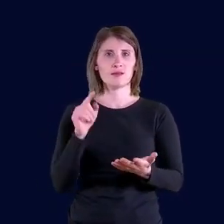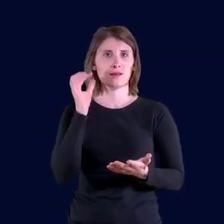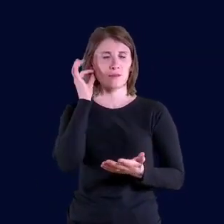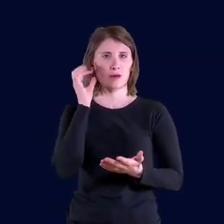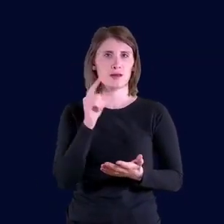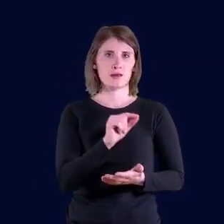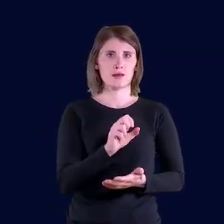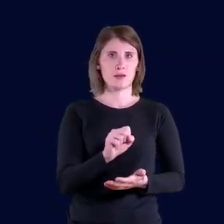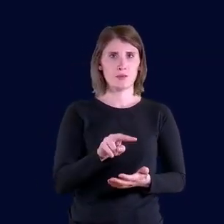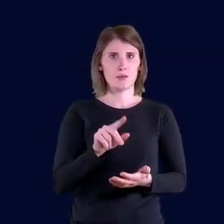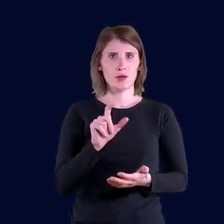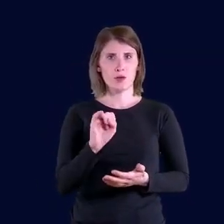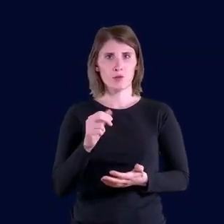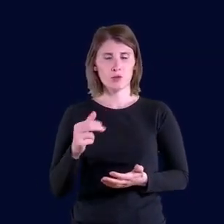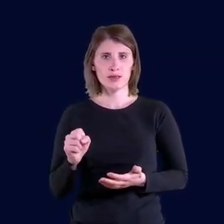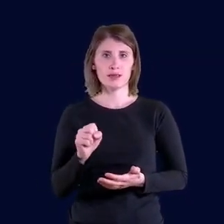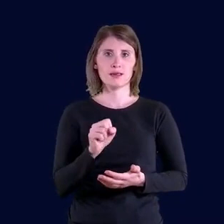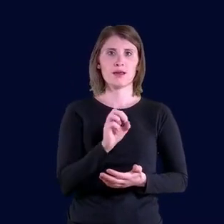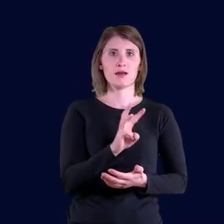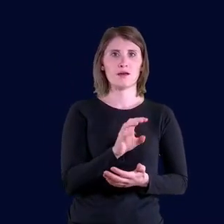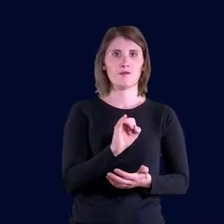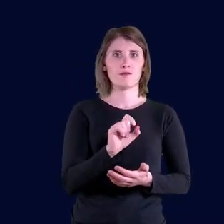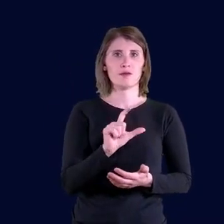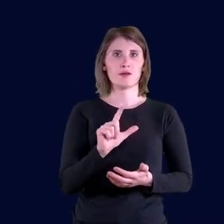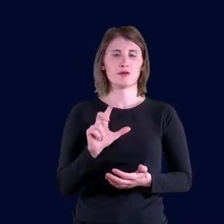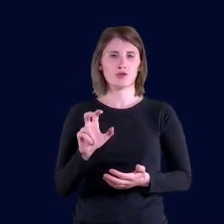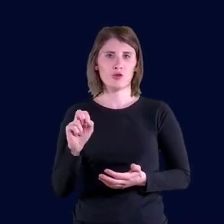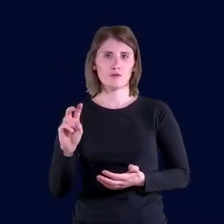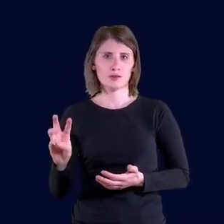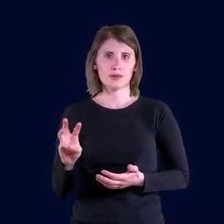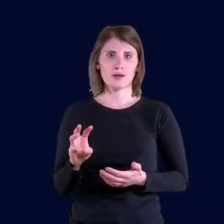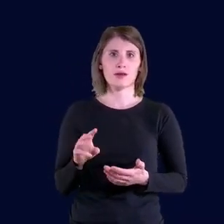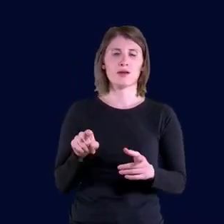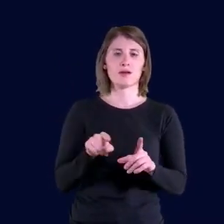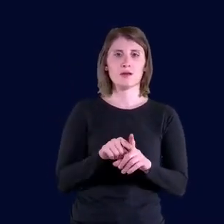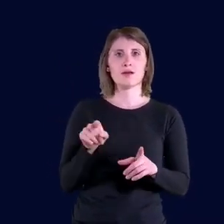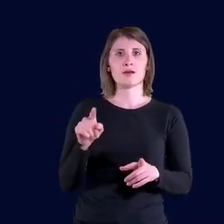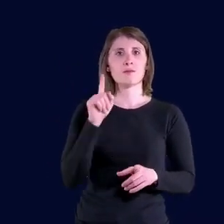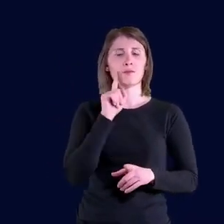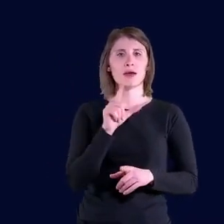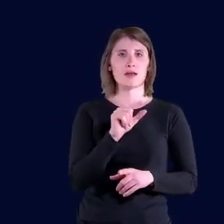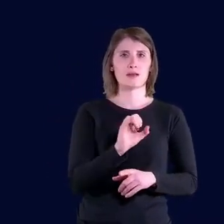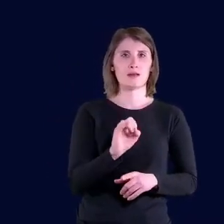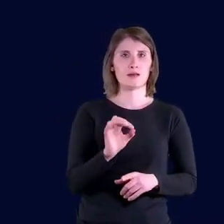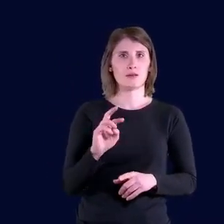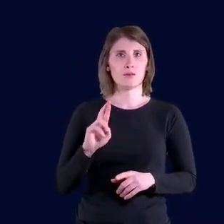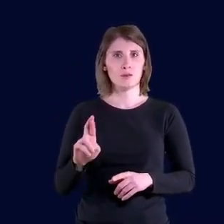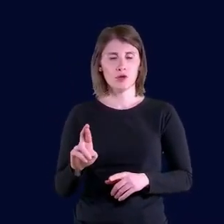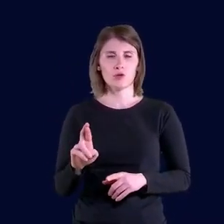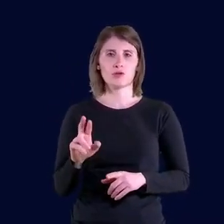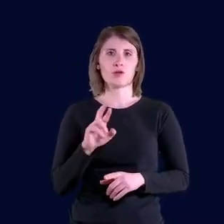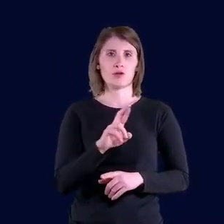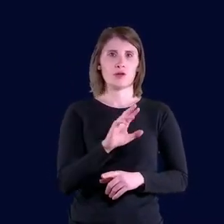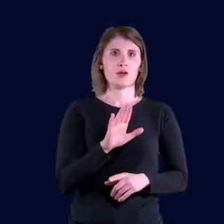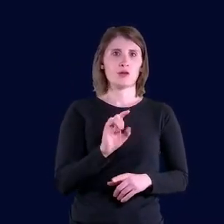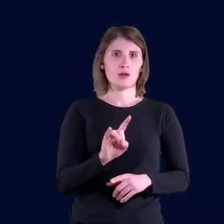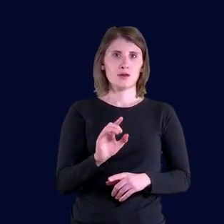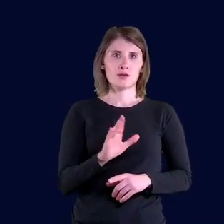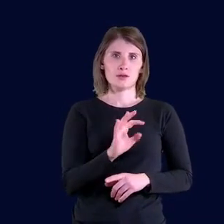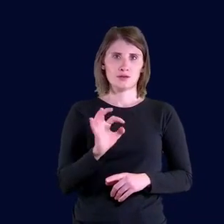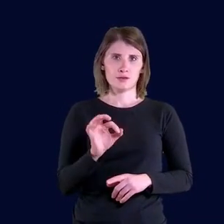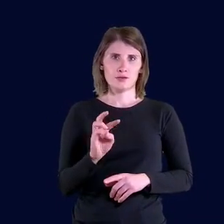Witkowska panią Katarzynę falowe i pana Piotra myszkowskiego aby